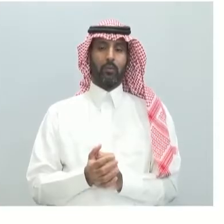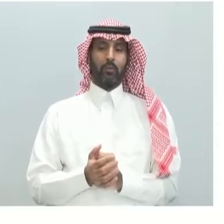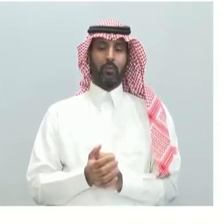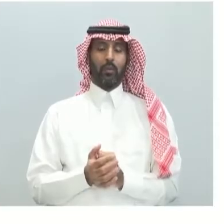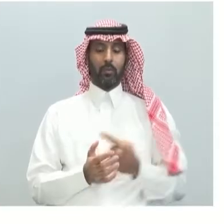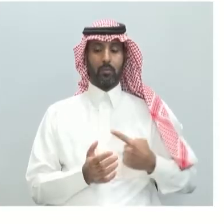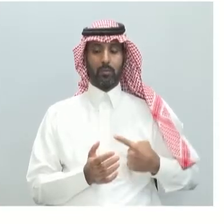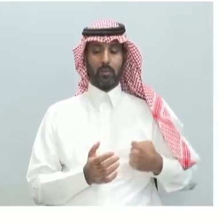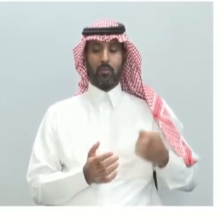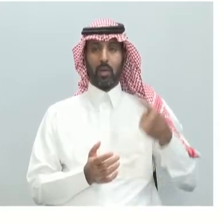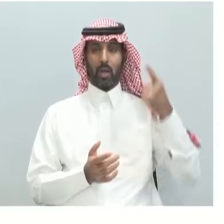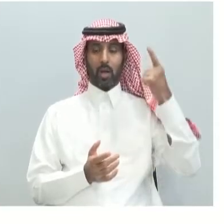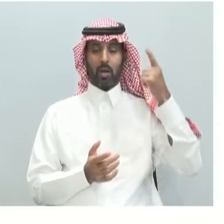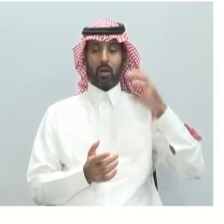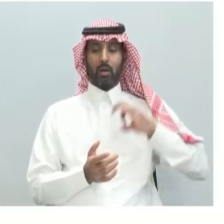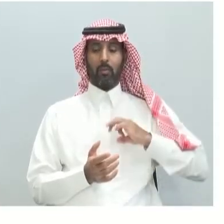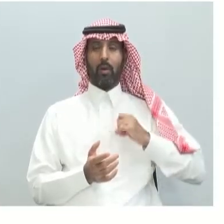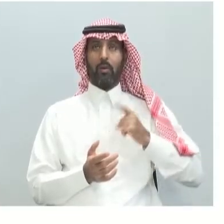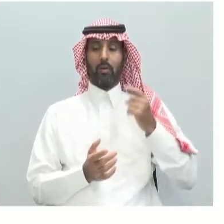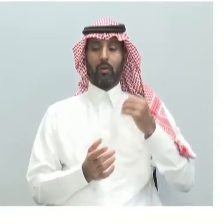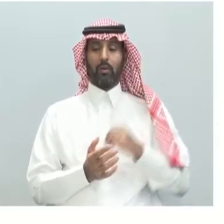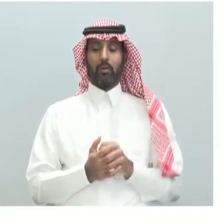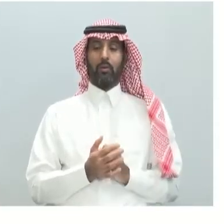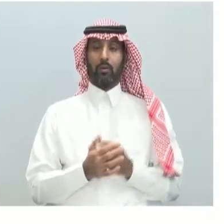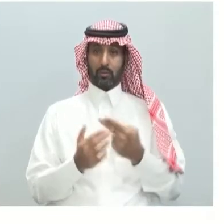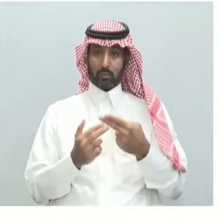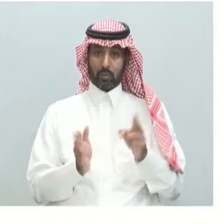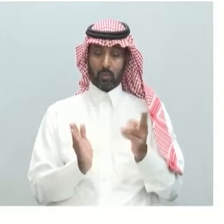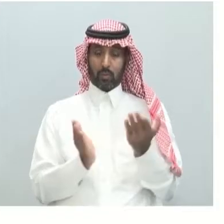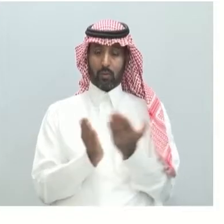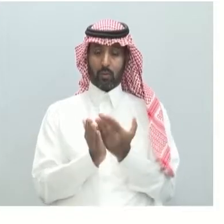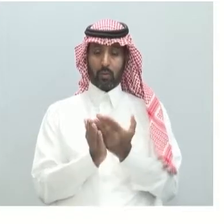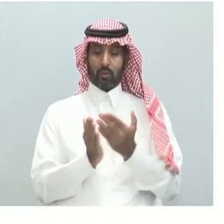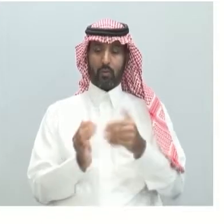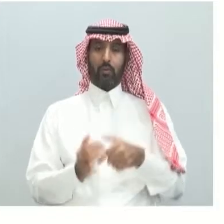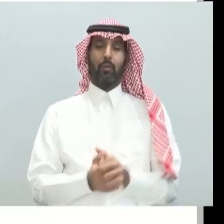بسم الله الرحمن الرحيم نبدا درسنا لهذا اليوم